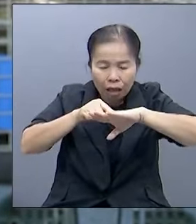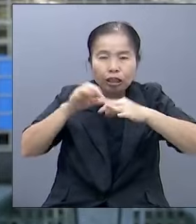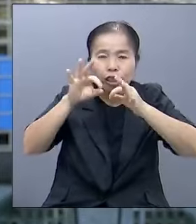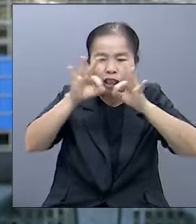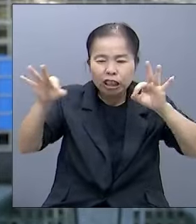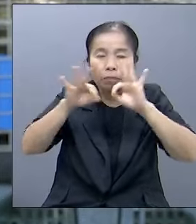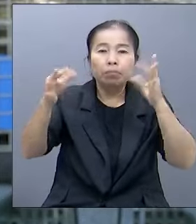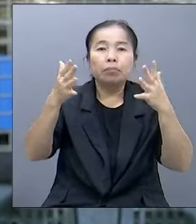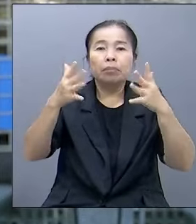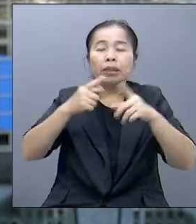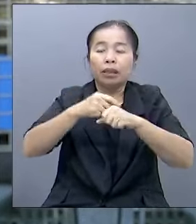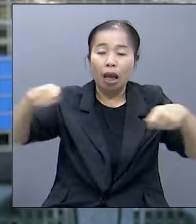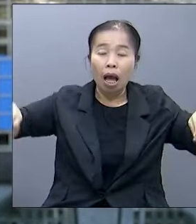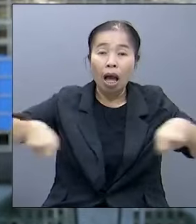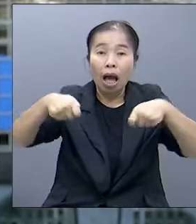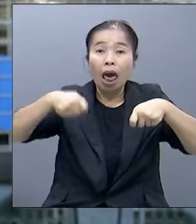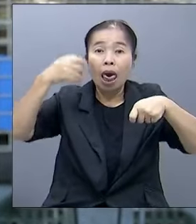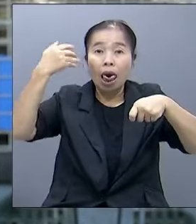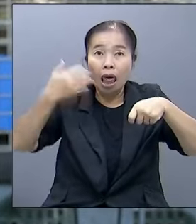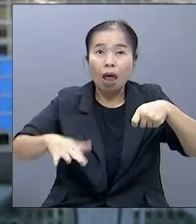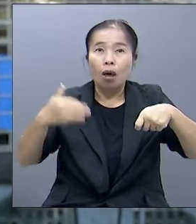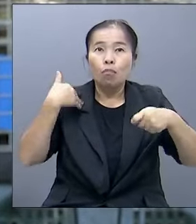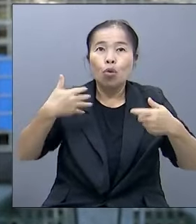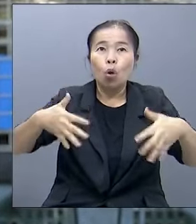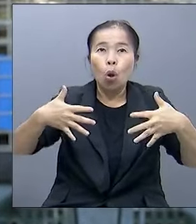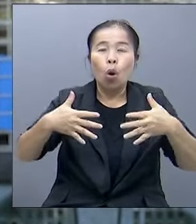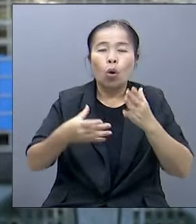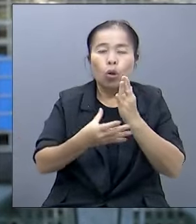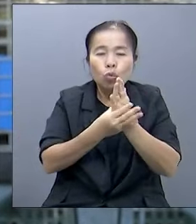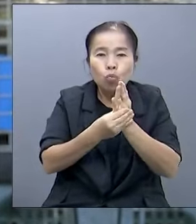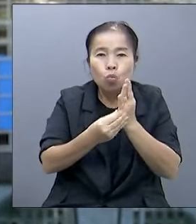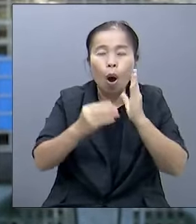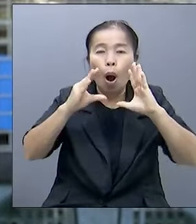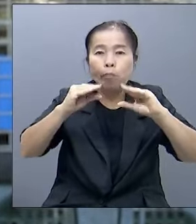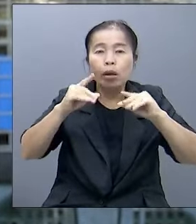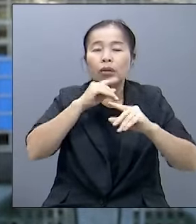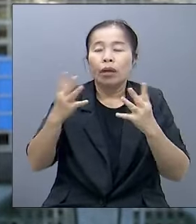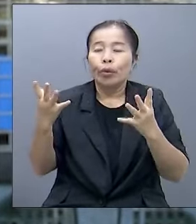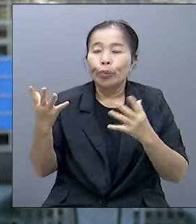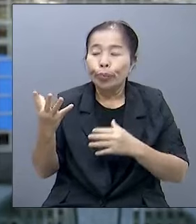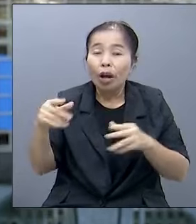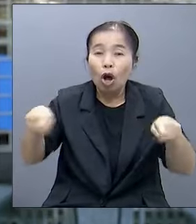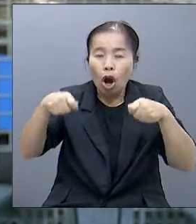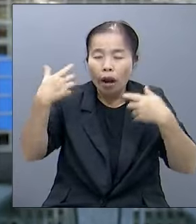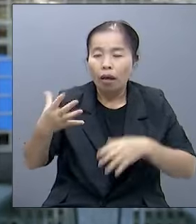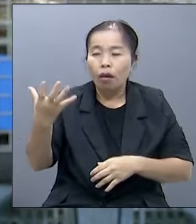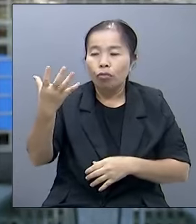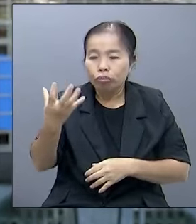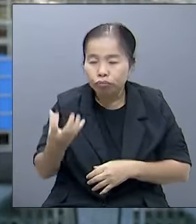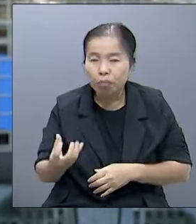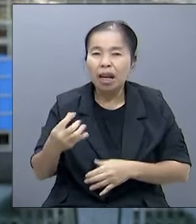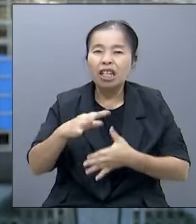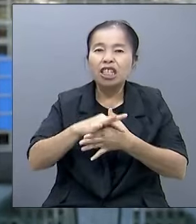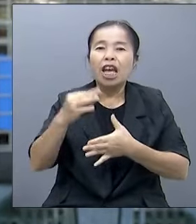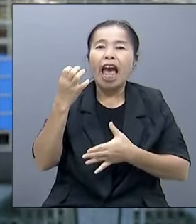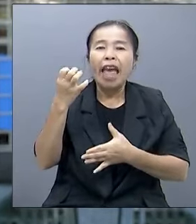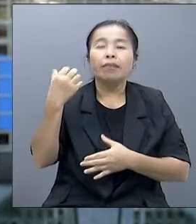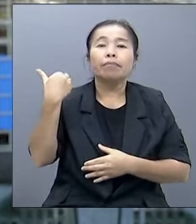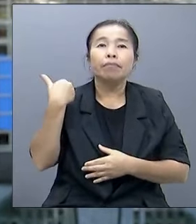ารแล้วนะครับอาหารเราปรุงแล้วถ้าร้อนนะเนื้อมันก็ยังนุ่มอยู่แต่ถ้าเย็นแล้วบางเนื้อก็คืออาจจะแข็งอาจจะกระด้